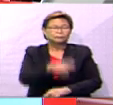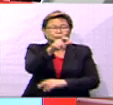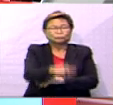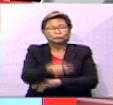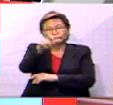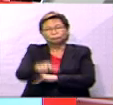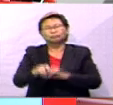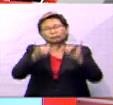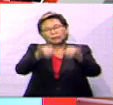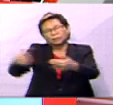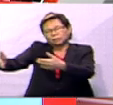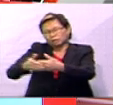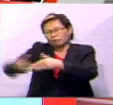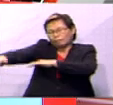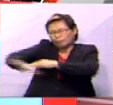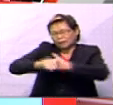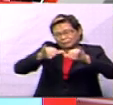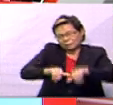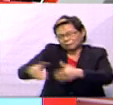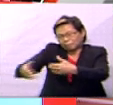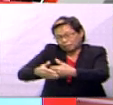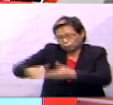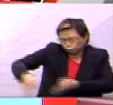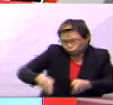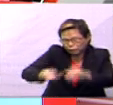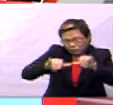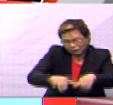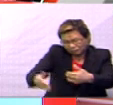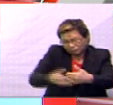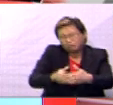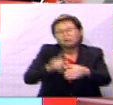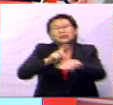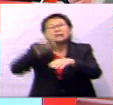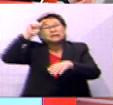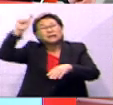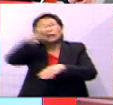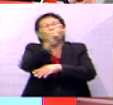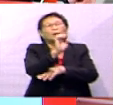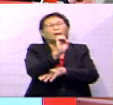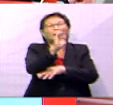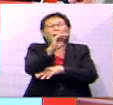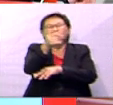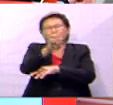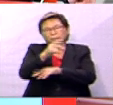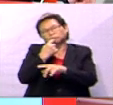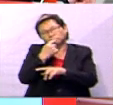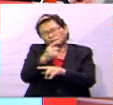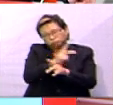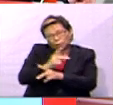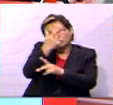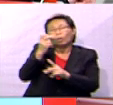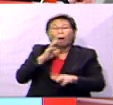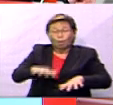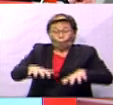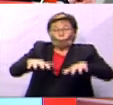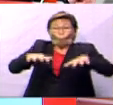Penduduk yang tinggal berhampiran pantai dan sungai di Kemaman, Terengganu diingatkan supaya mengambil langkah berjaga-jaga kerana fenomena air